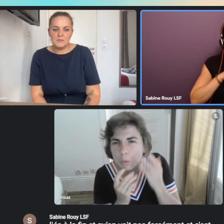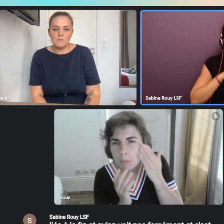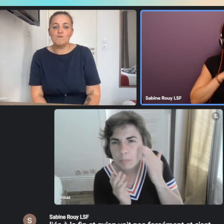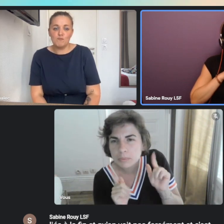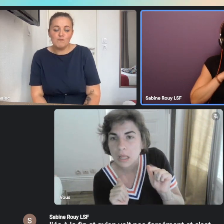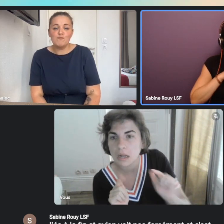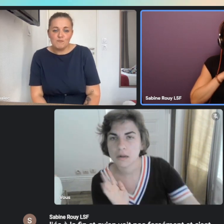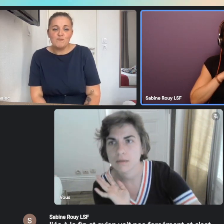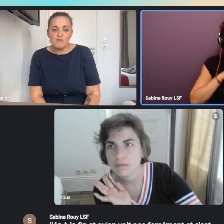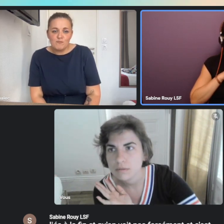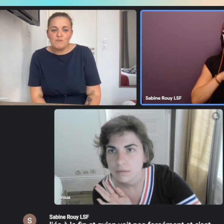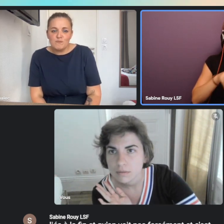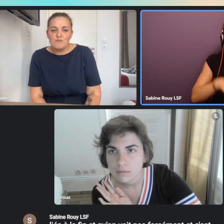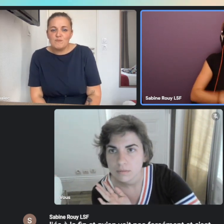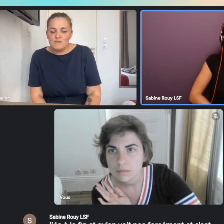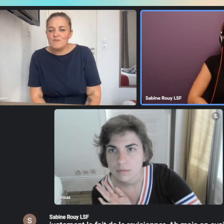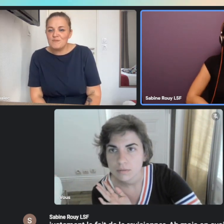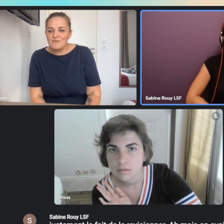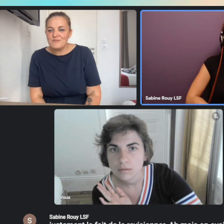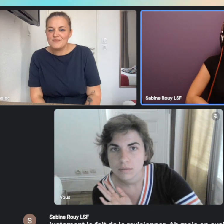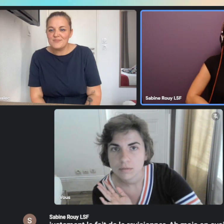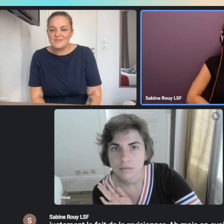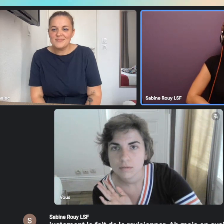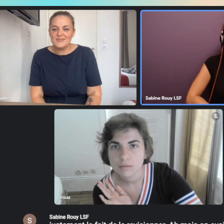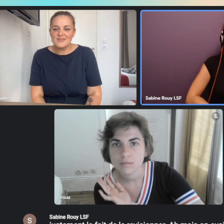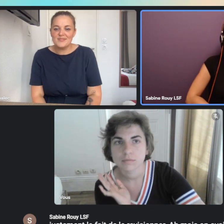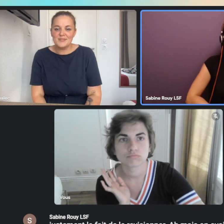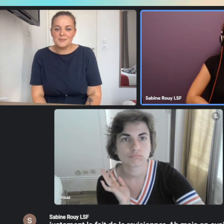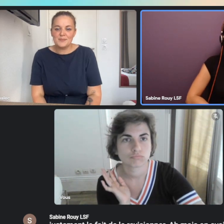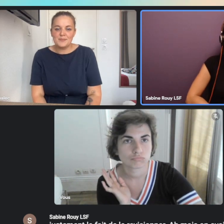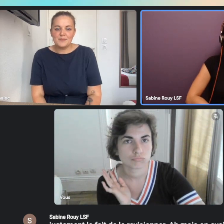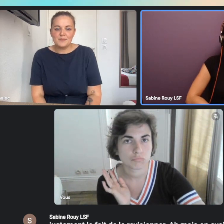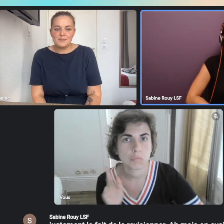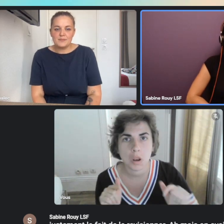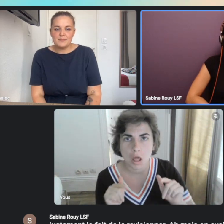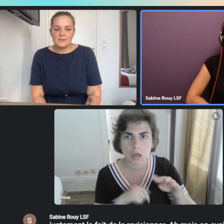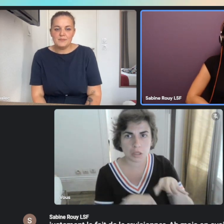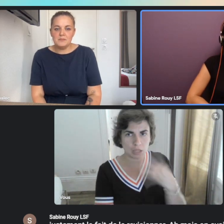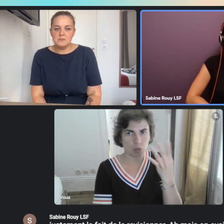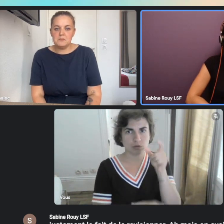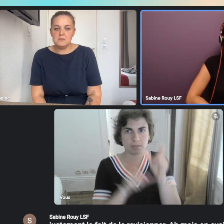OK, alors je regarde, si jamais il y a des questions en parallèle.